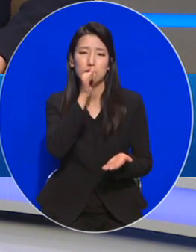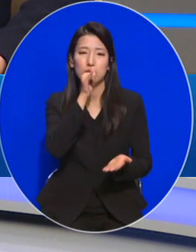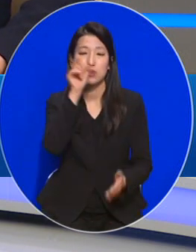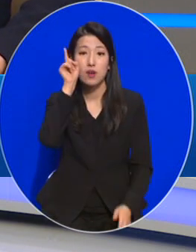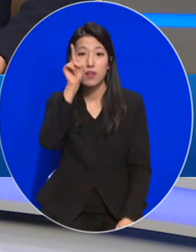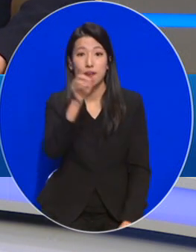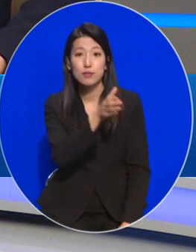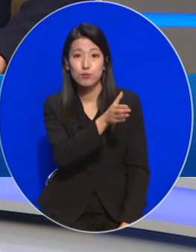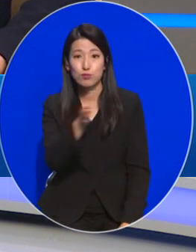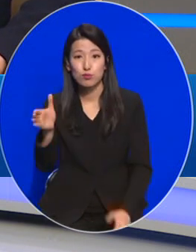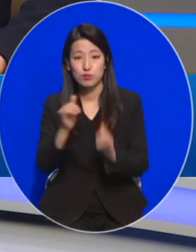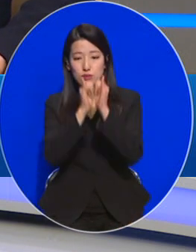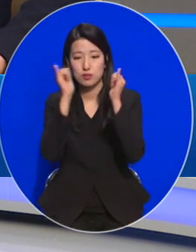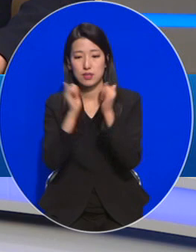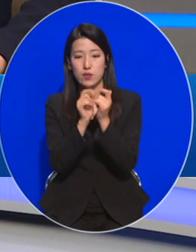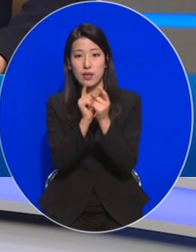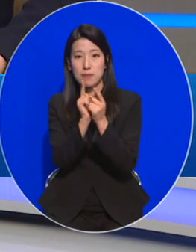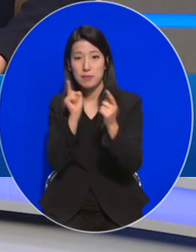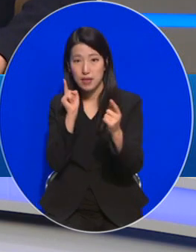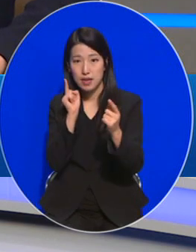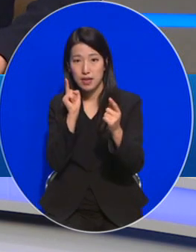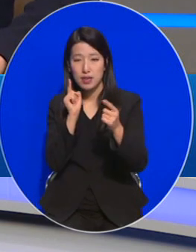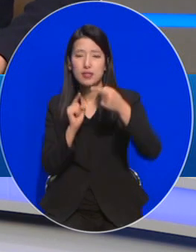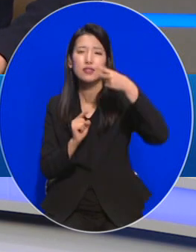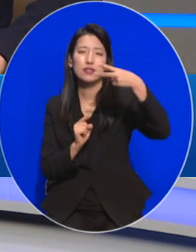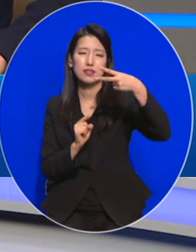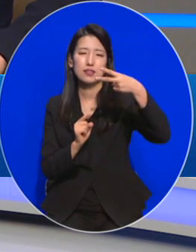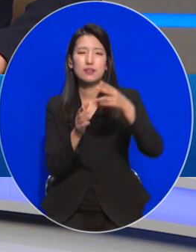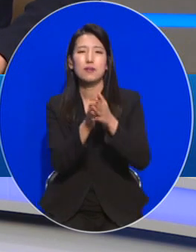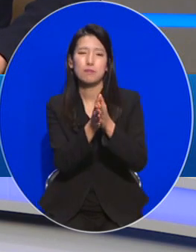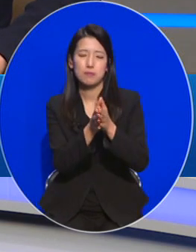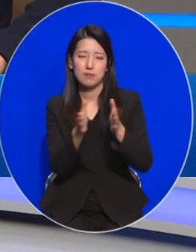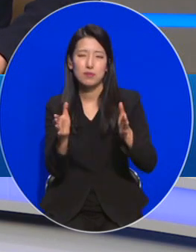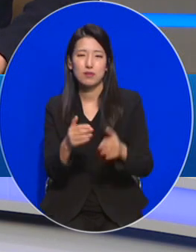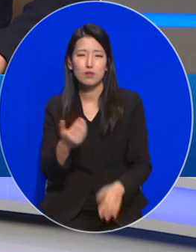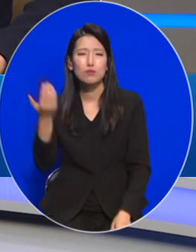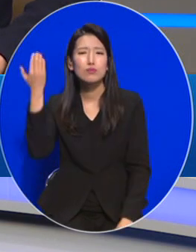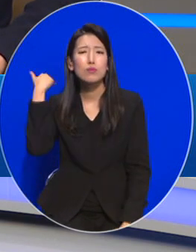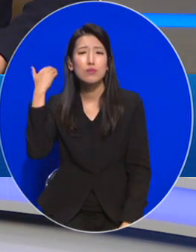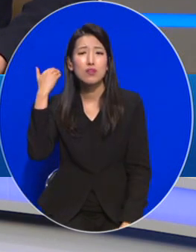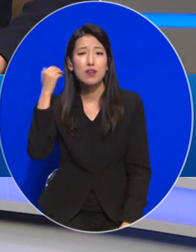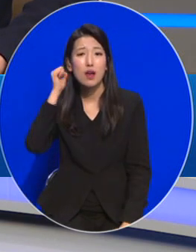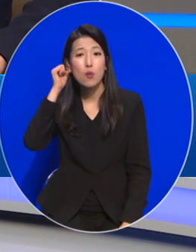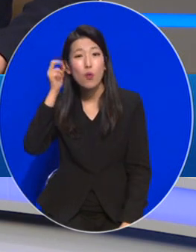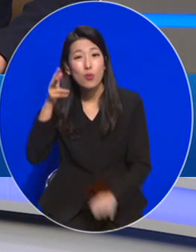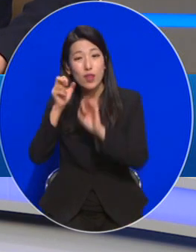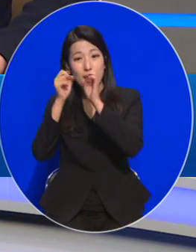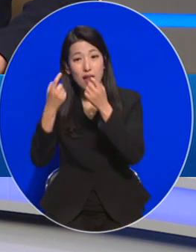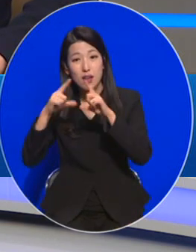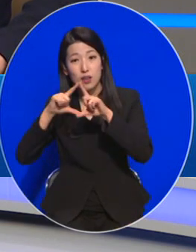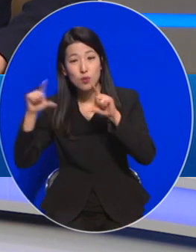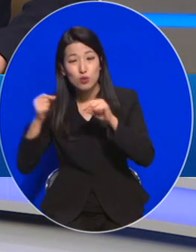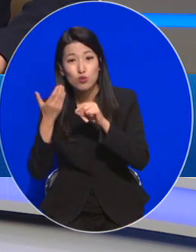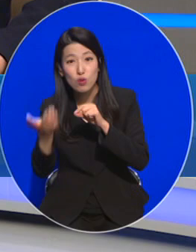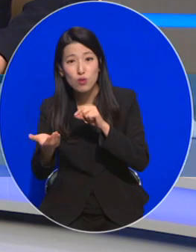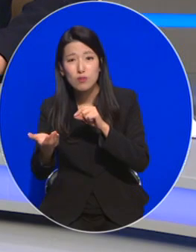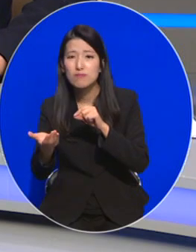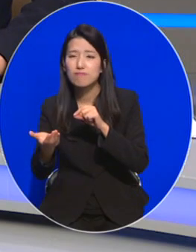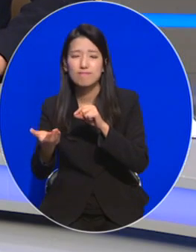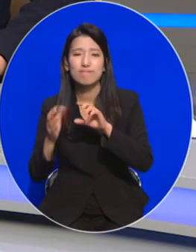거리두기 2단계 가 시행됩니다 4 숙박할 링 쿠폰발급 또 일시 중단됩니다 이해진 기자